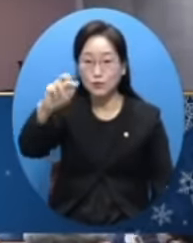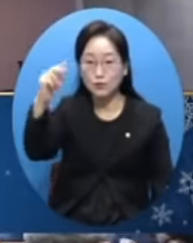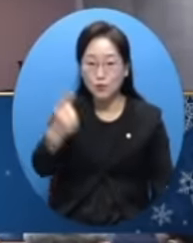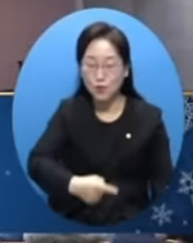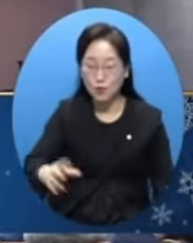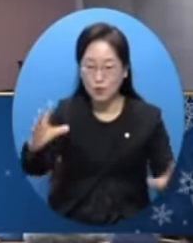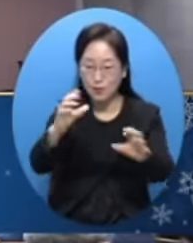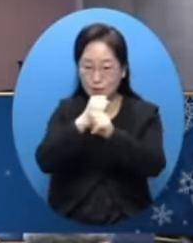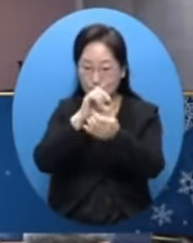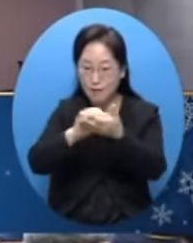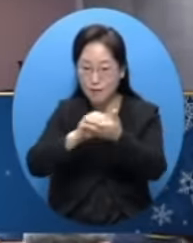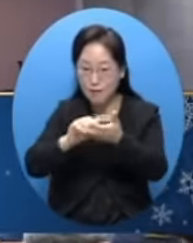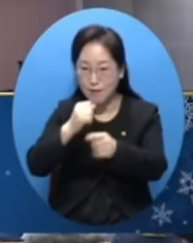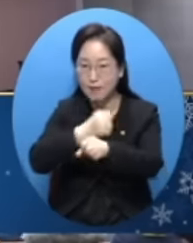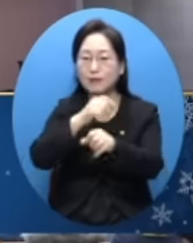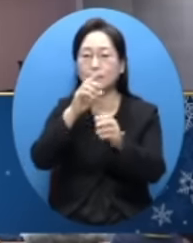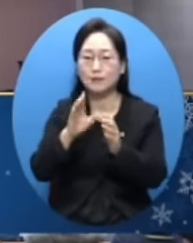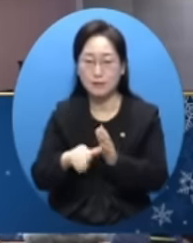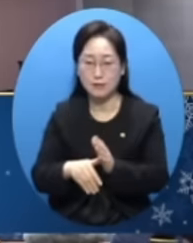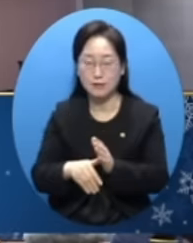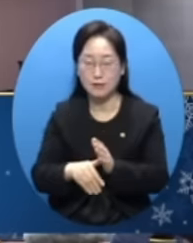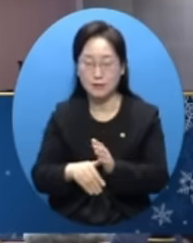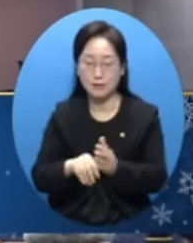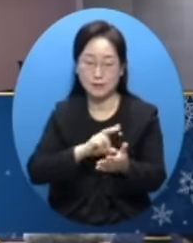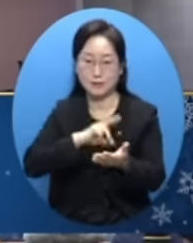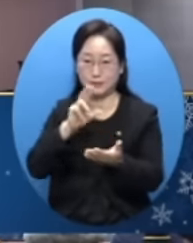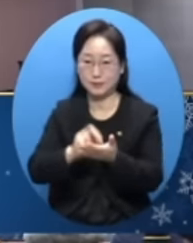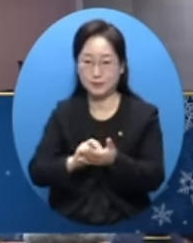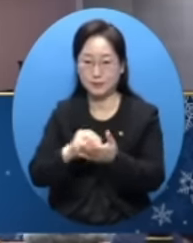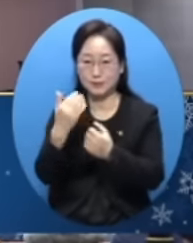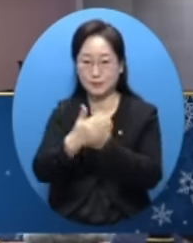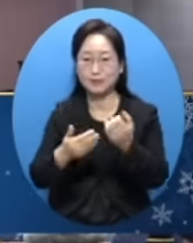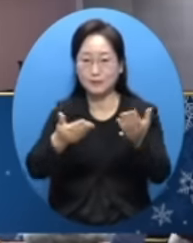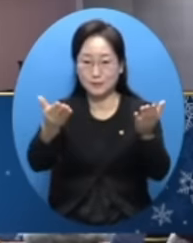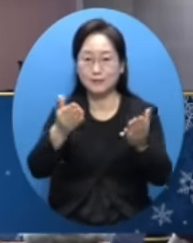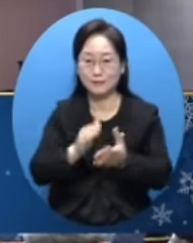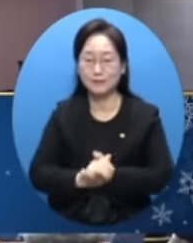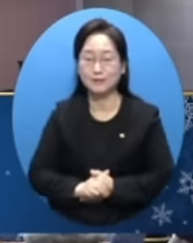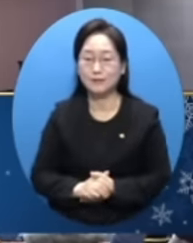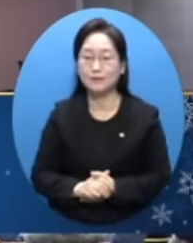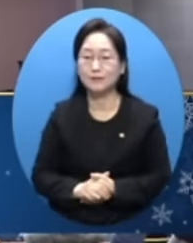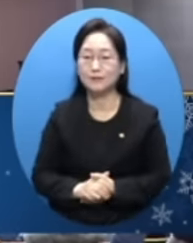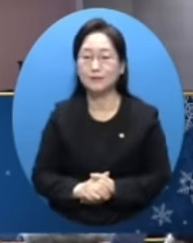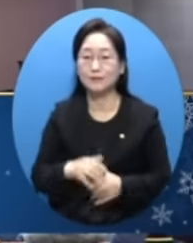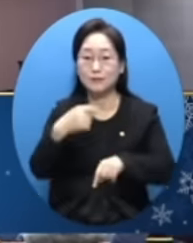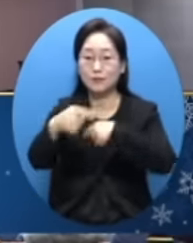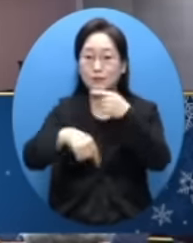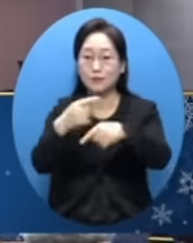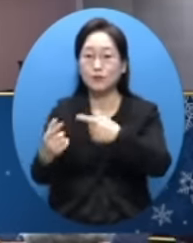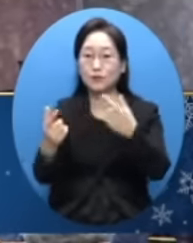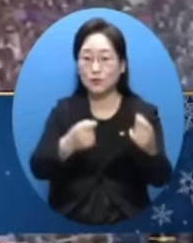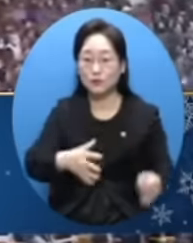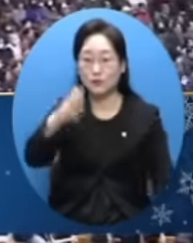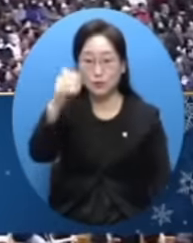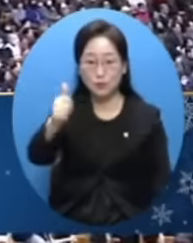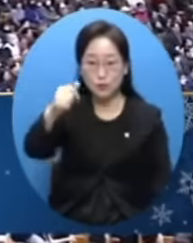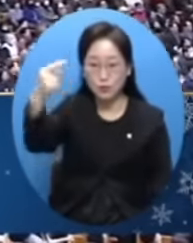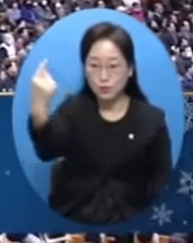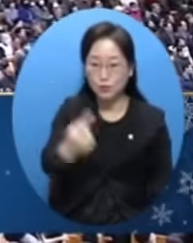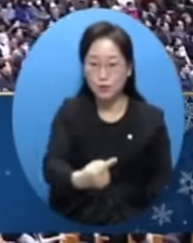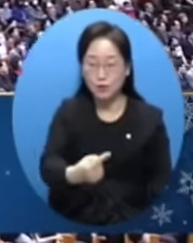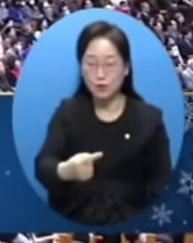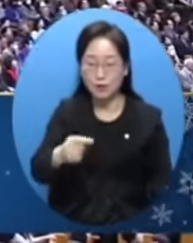결산할 때 이 같은 제목으로 함께 말씀의 은혜를 나누기 원합니다 제목을 한번 따라주시기 바랍니다 주인이 돌아와